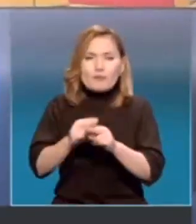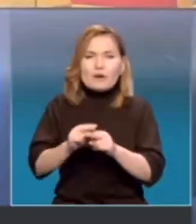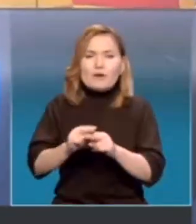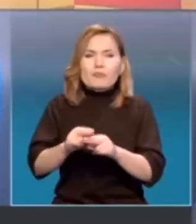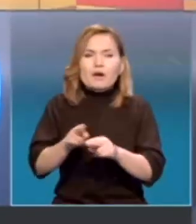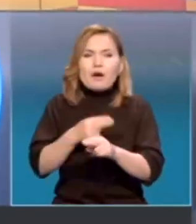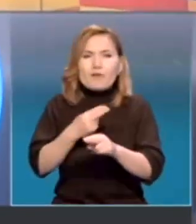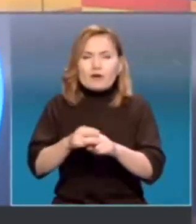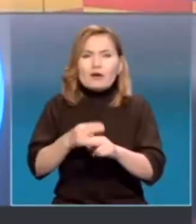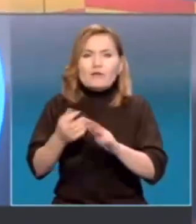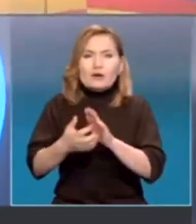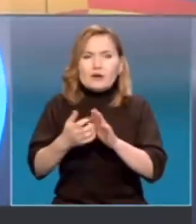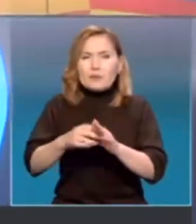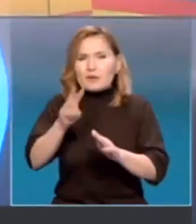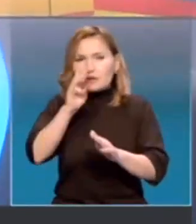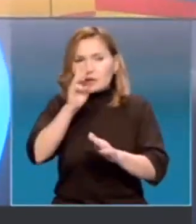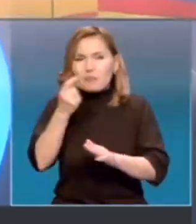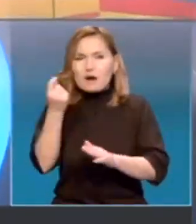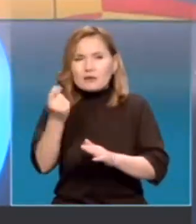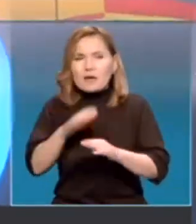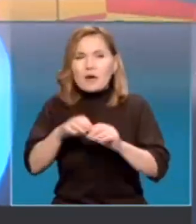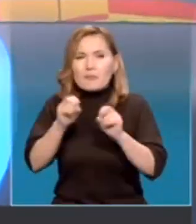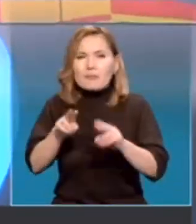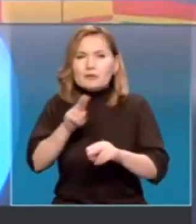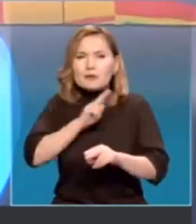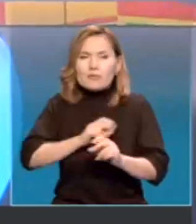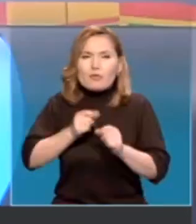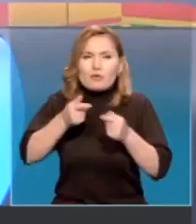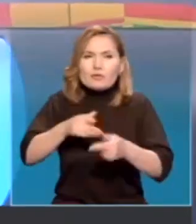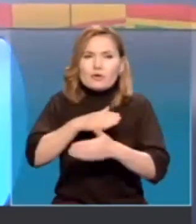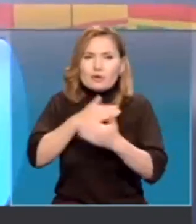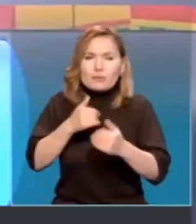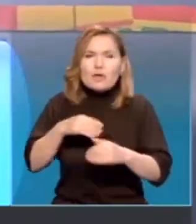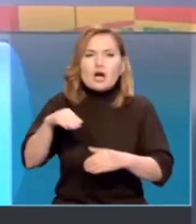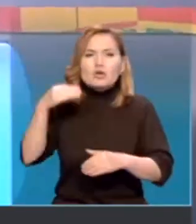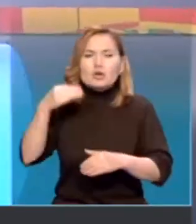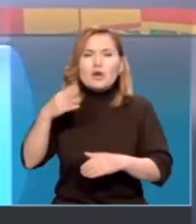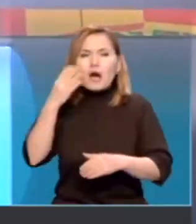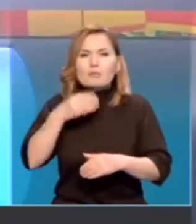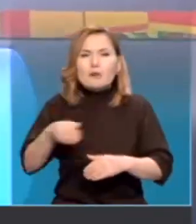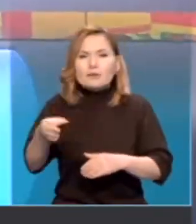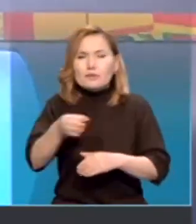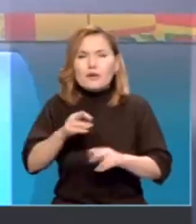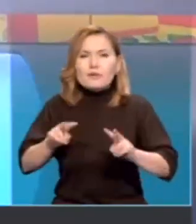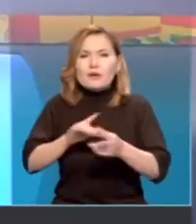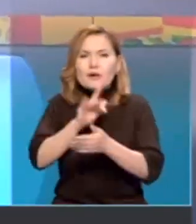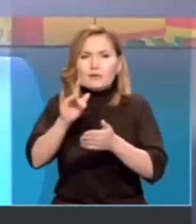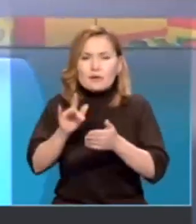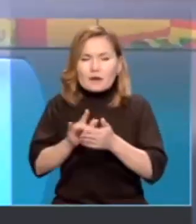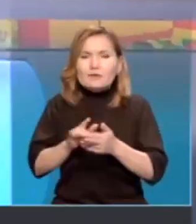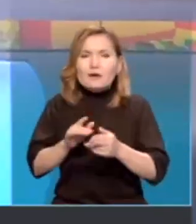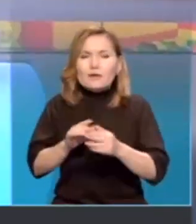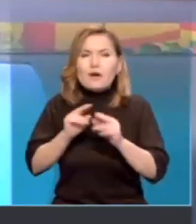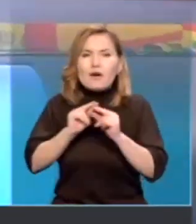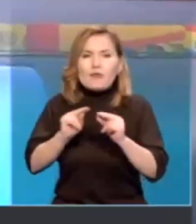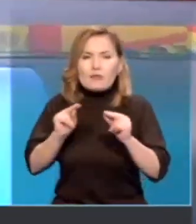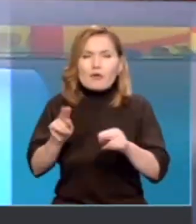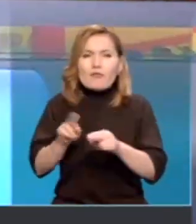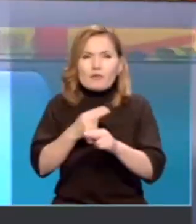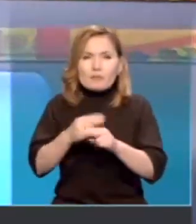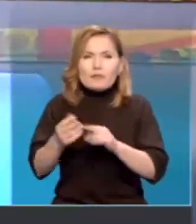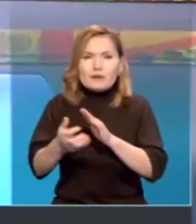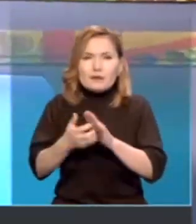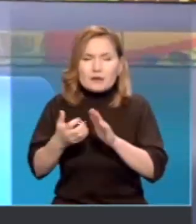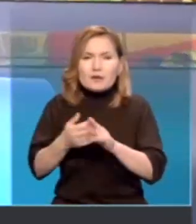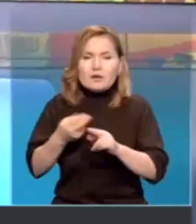жүр. Жалақының аздығына мамандар тұрақтамайды. Тапшылық әсіресе Түркістан, Алматы облыстары мен Астана қаласында байқалады. Маман